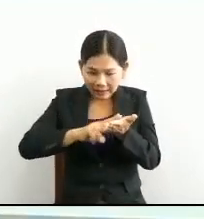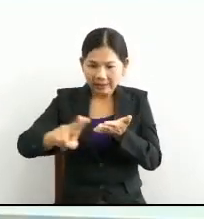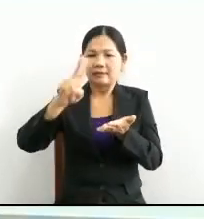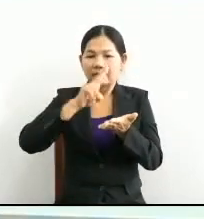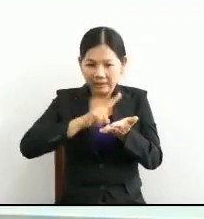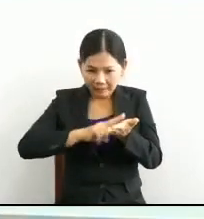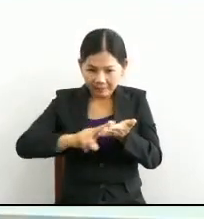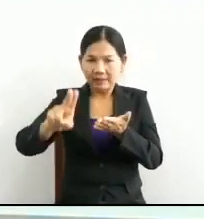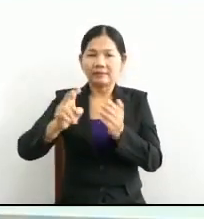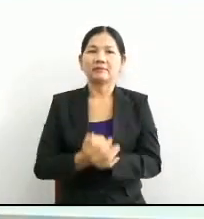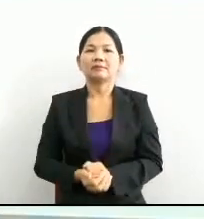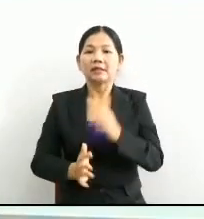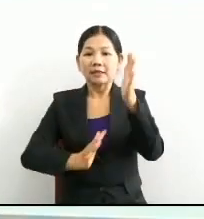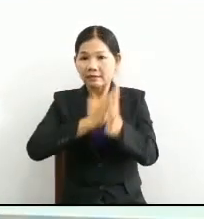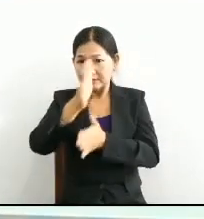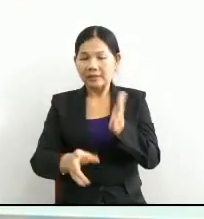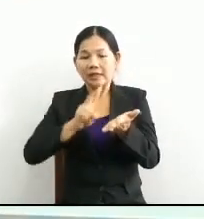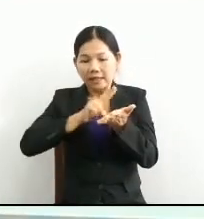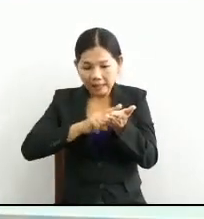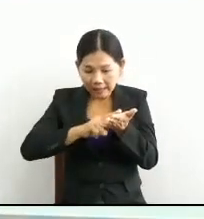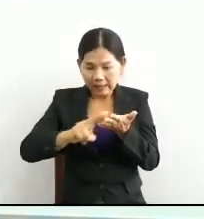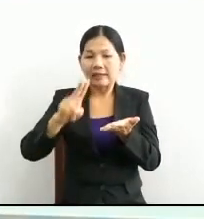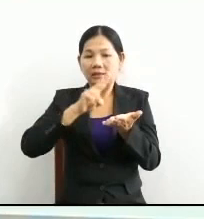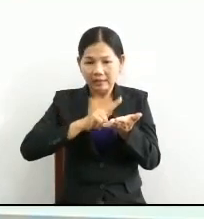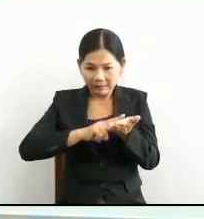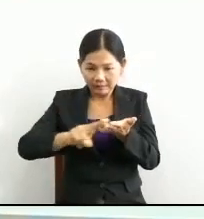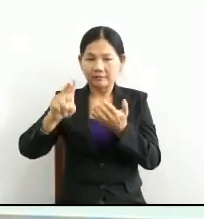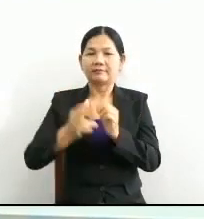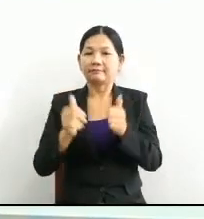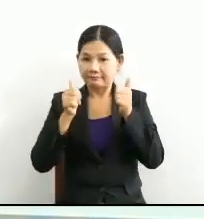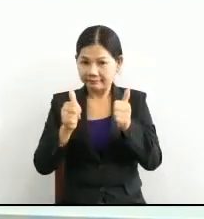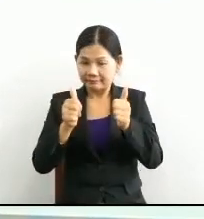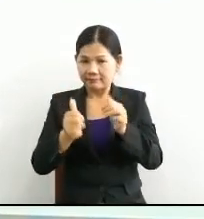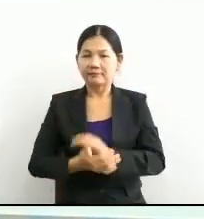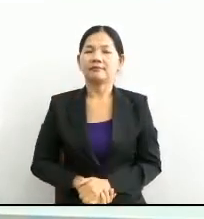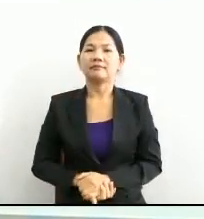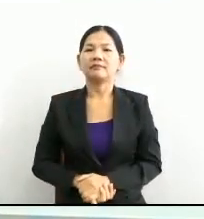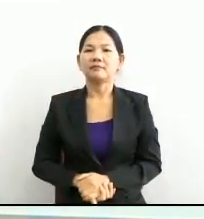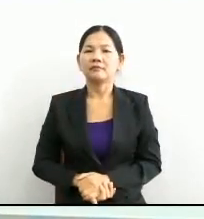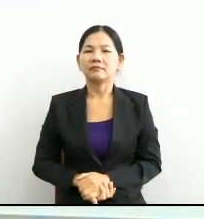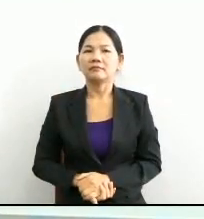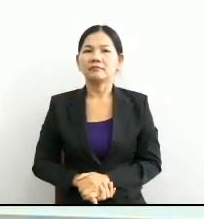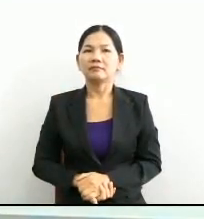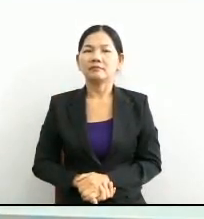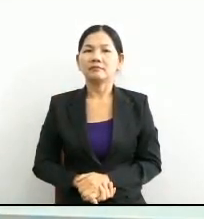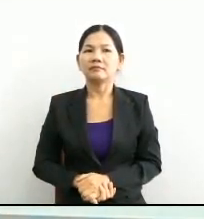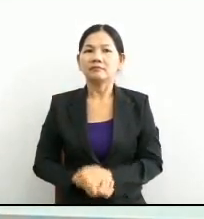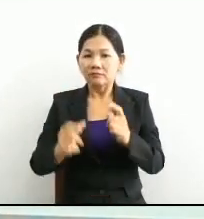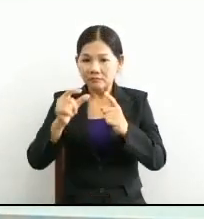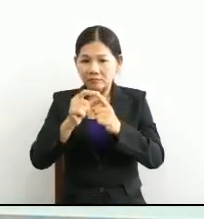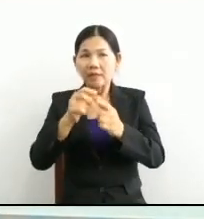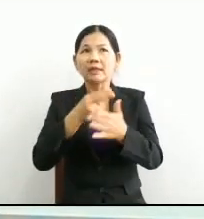ăn được luôn ấy cha à lấy lò nè con ăn chế bị ấy tiên mà họ bị mấy tiên